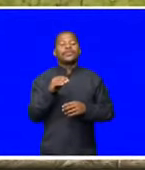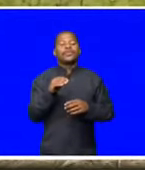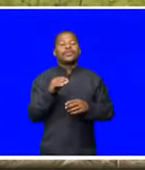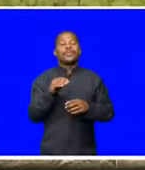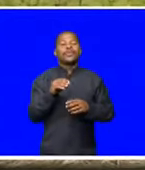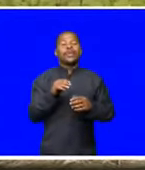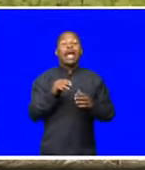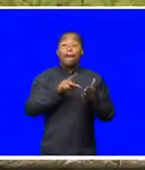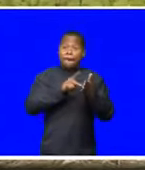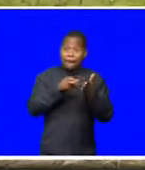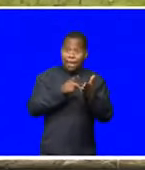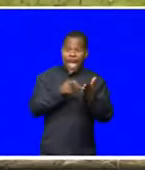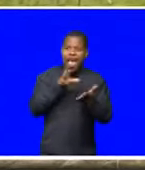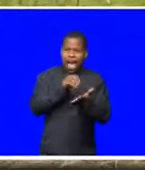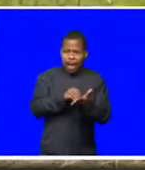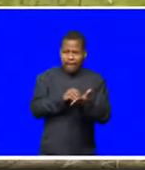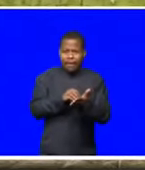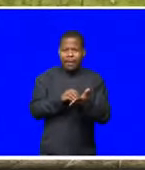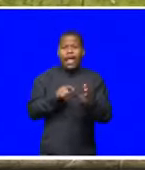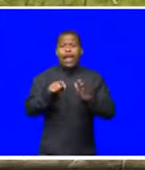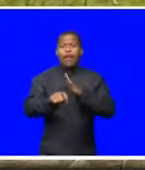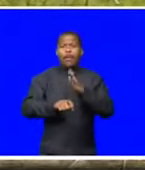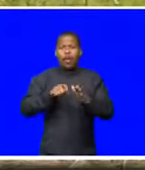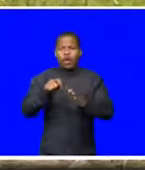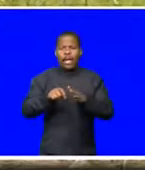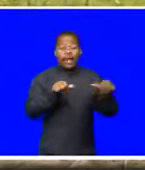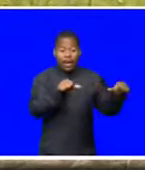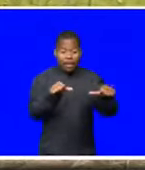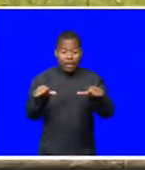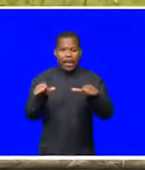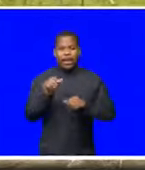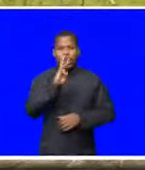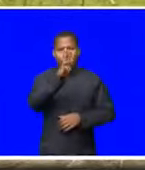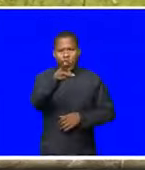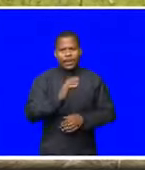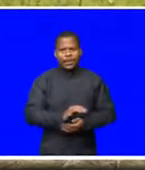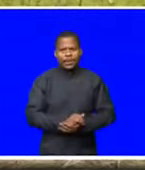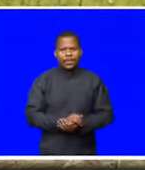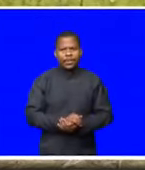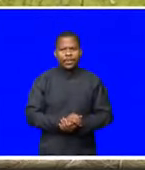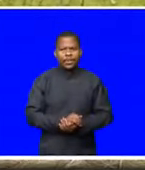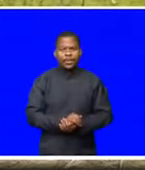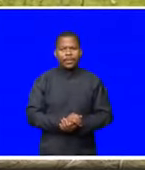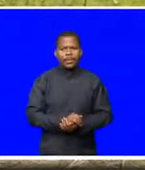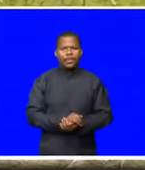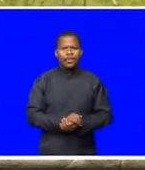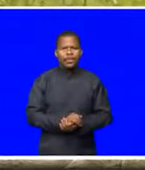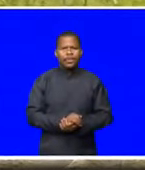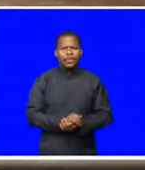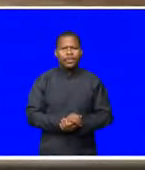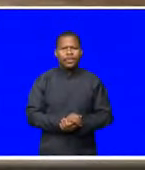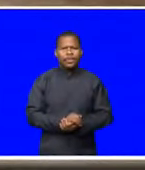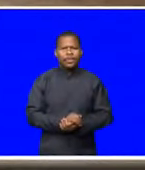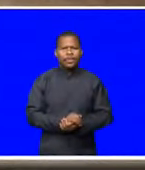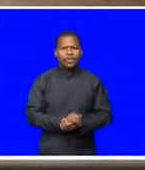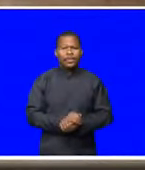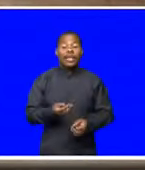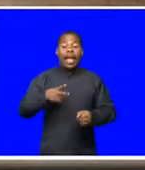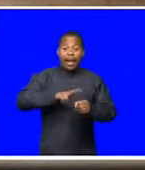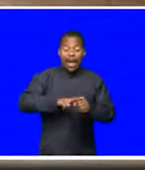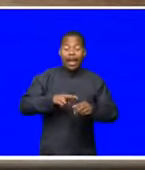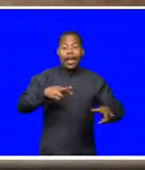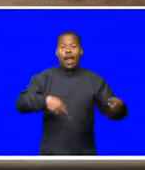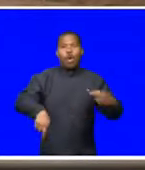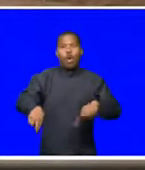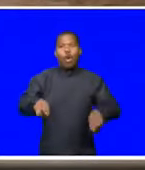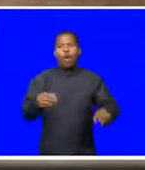Siselihleleni nje lokuthi sikusebente lokho kugcine bese sekuyaqala njengeproject yalo mango wasekwaluseni. Umgwaqo